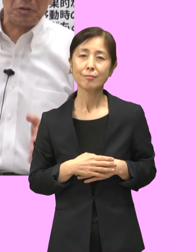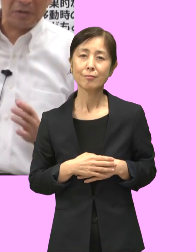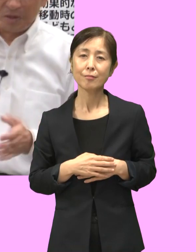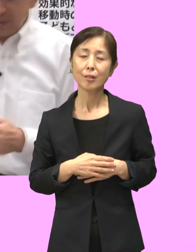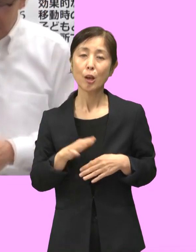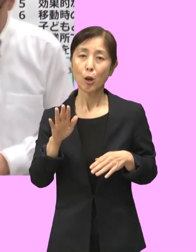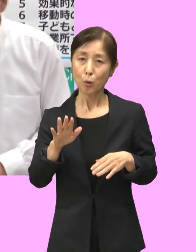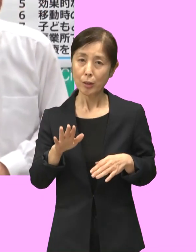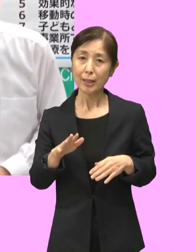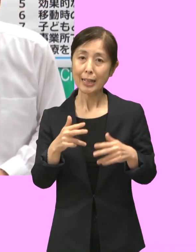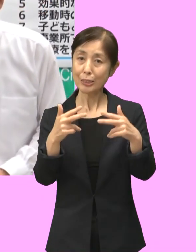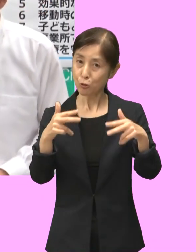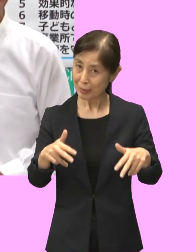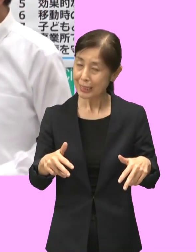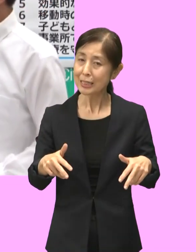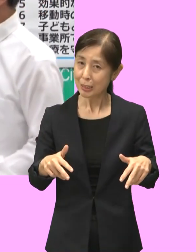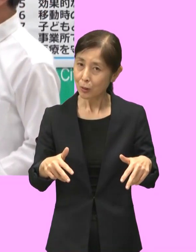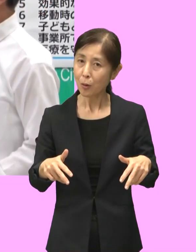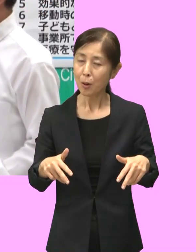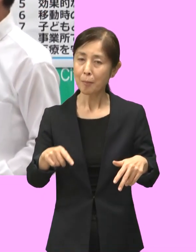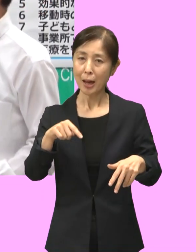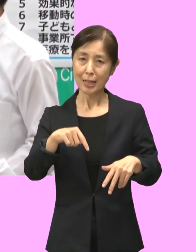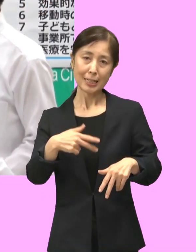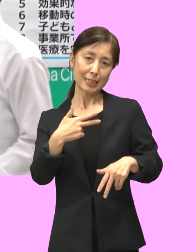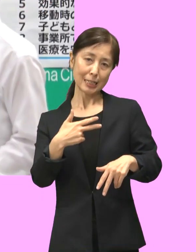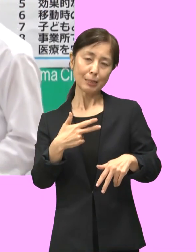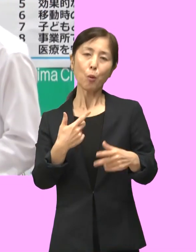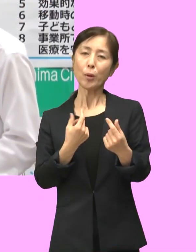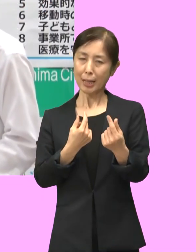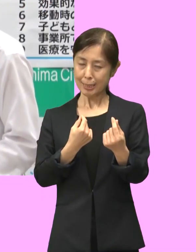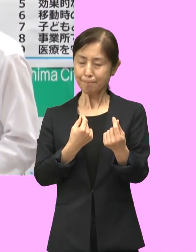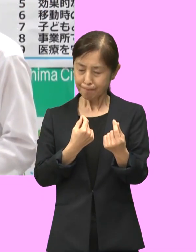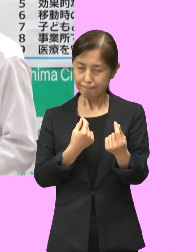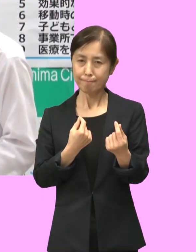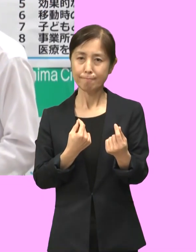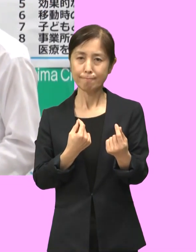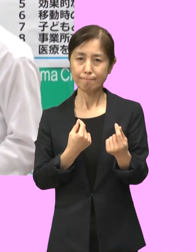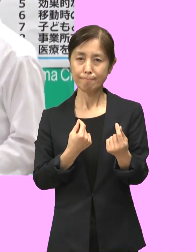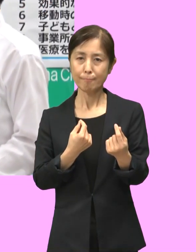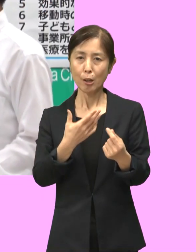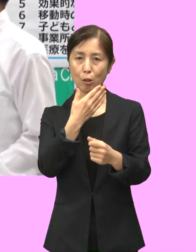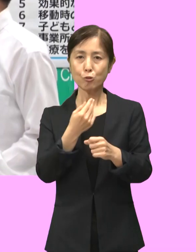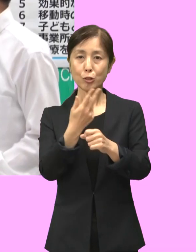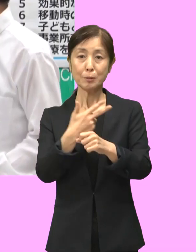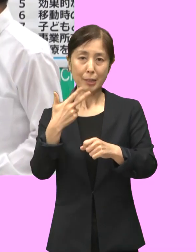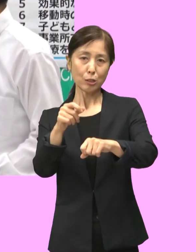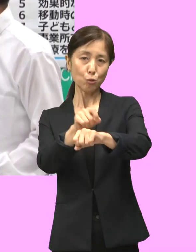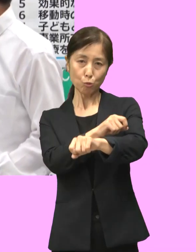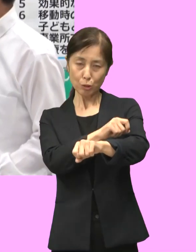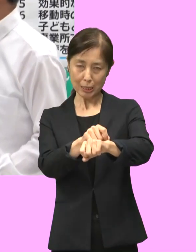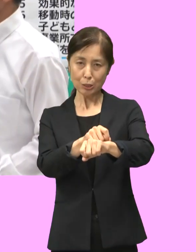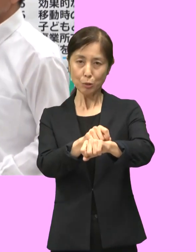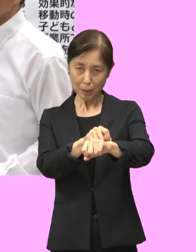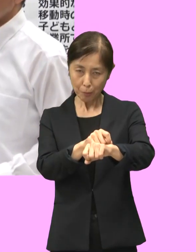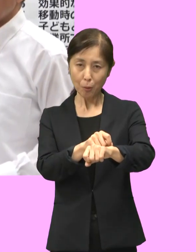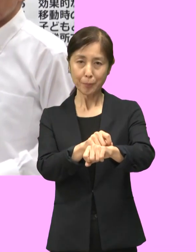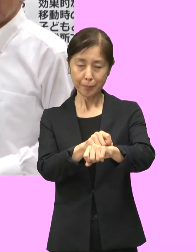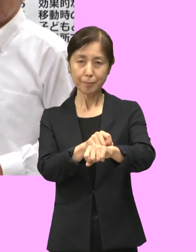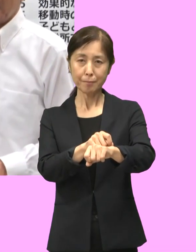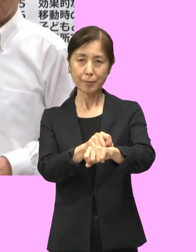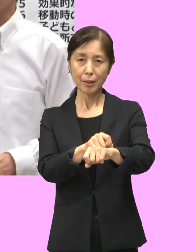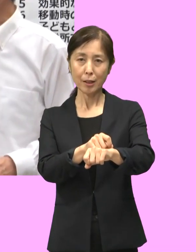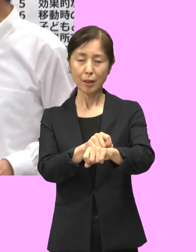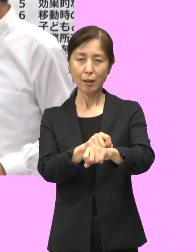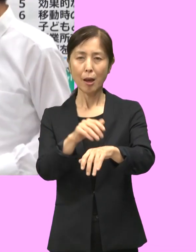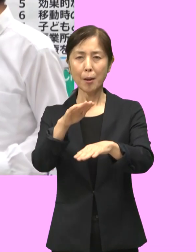仕組みをですね、まあ、それは市においても同じことですので、それは福島市独自としてもこういった多重